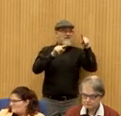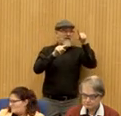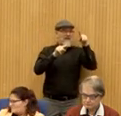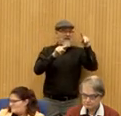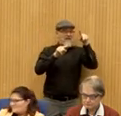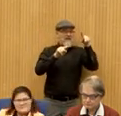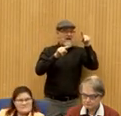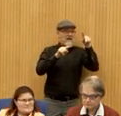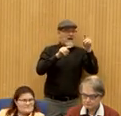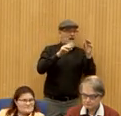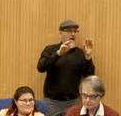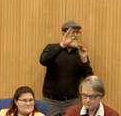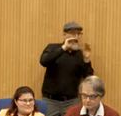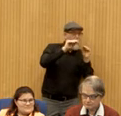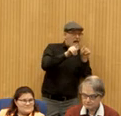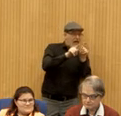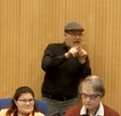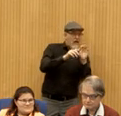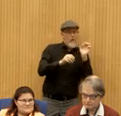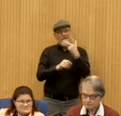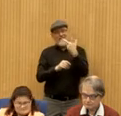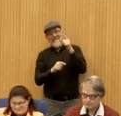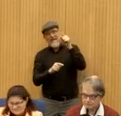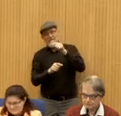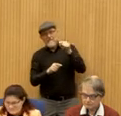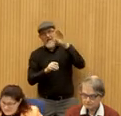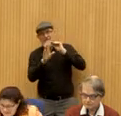Ich gebe jetzt zurück an Franziska Reschke.